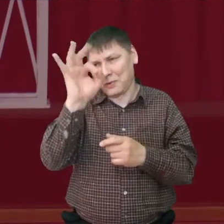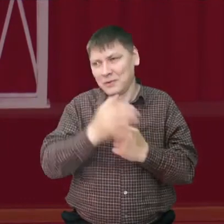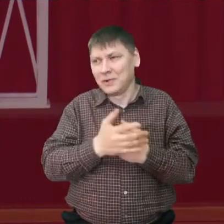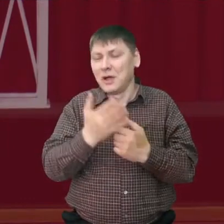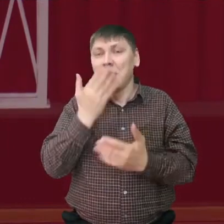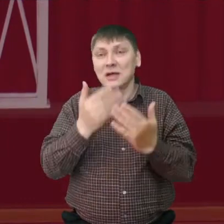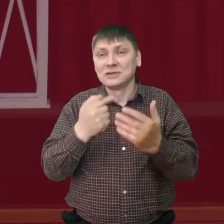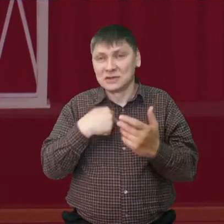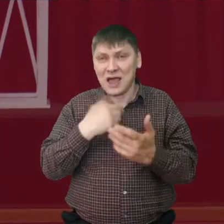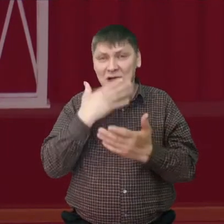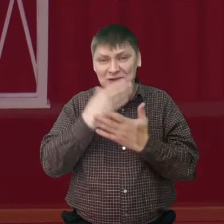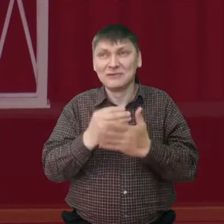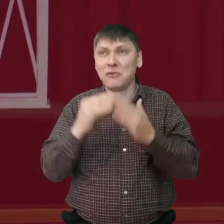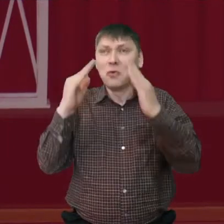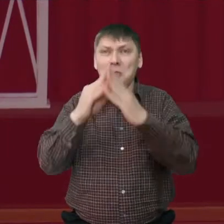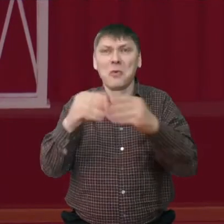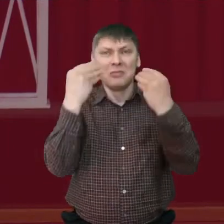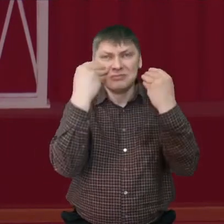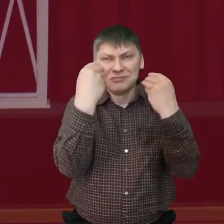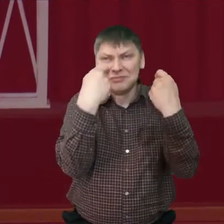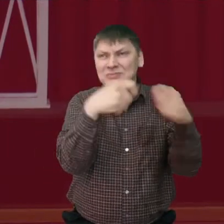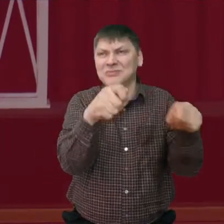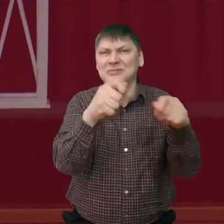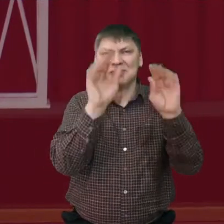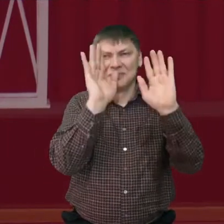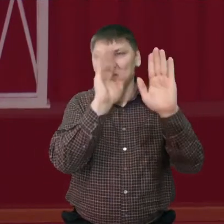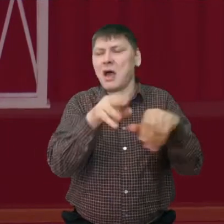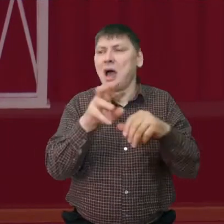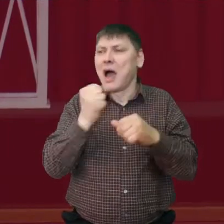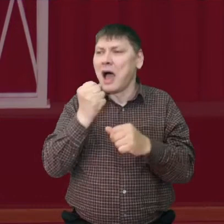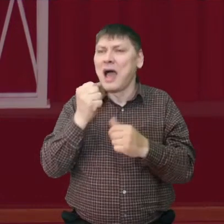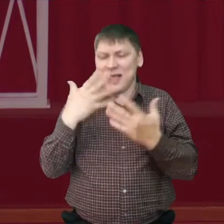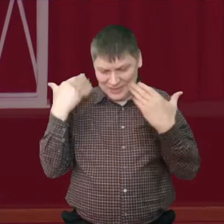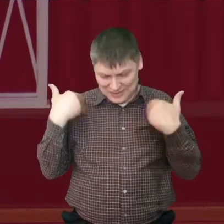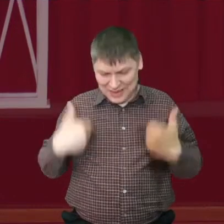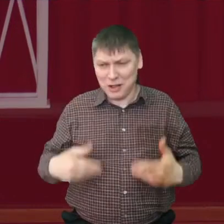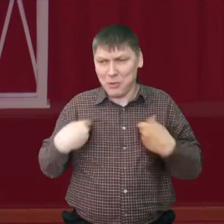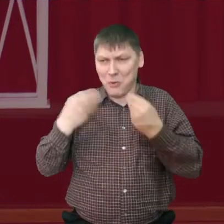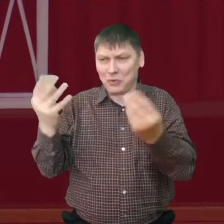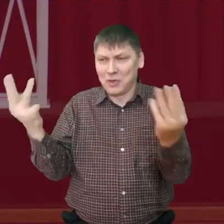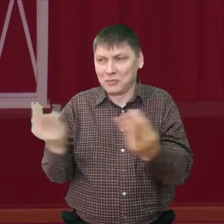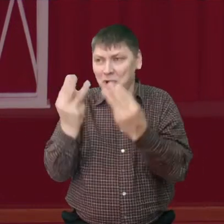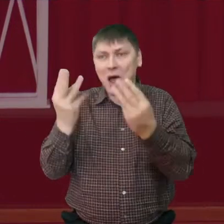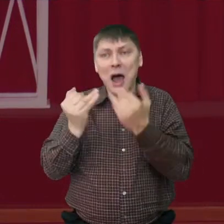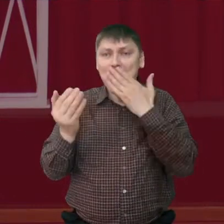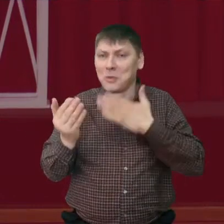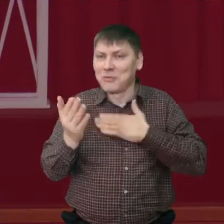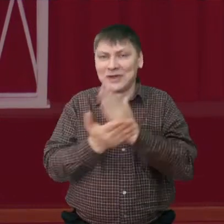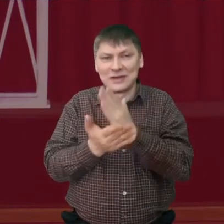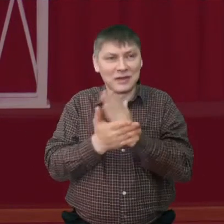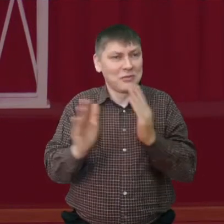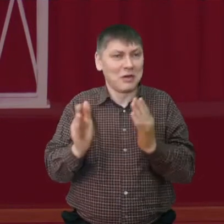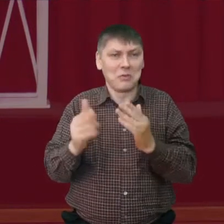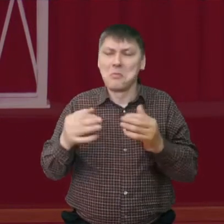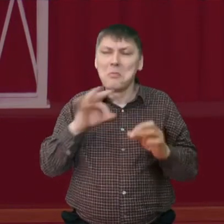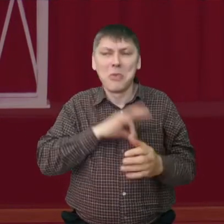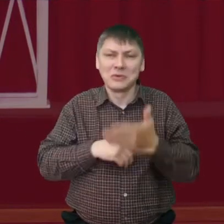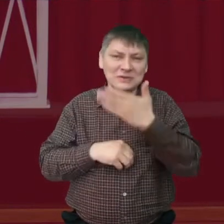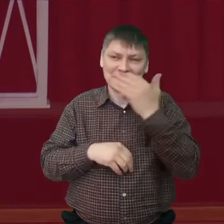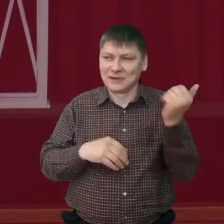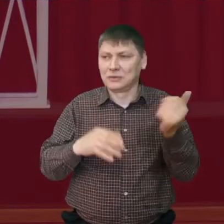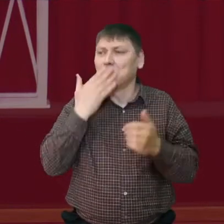мое и отдам тело мое на сожжение, а любви не имею, нет мне в том никакой пользы. Любовь